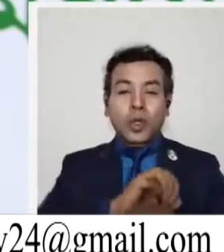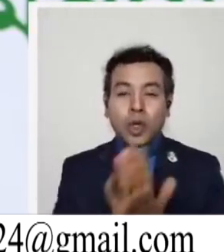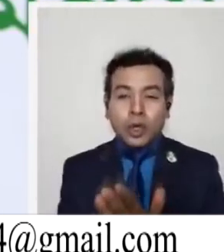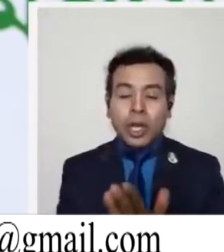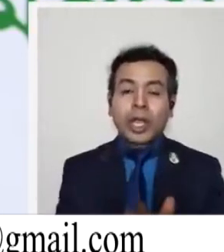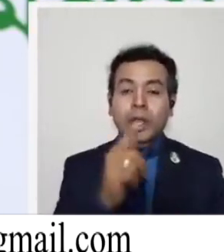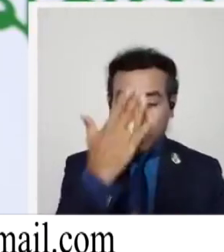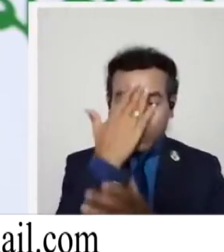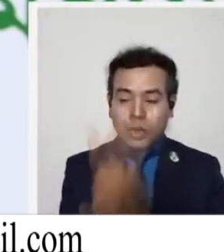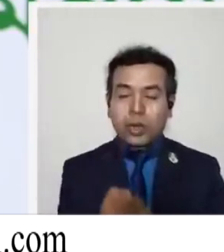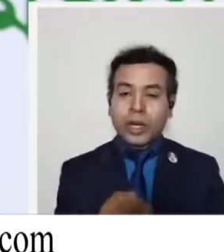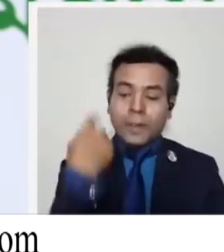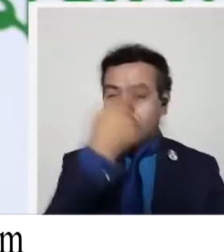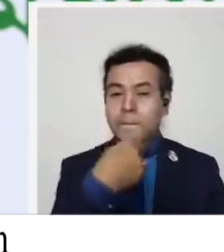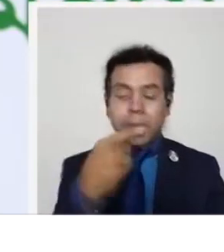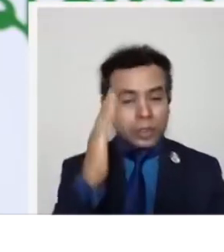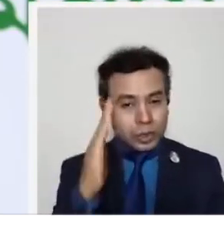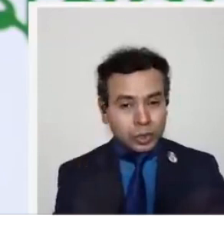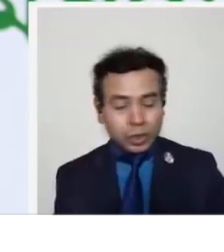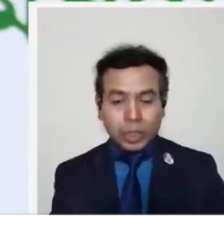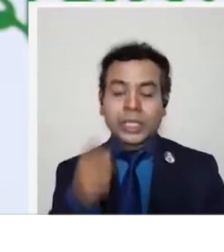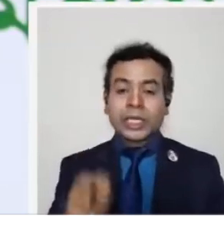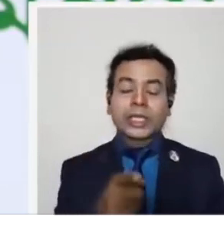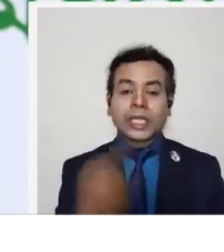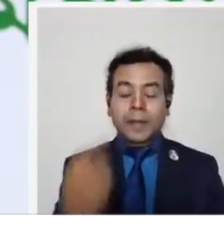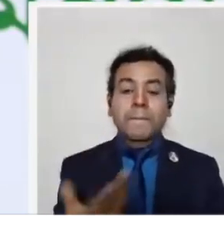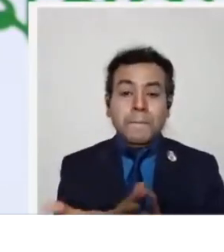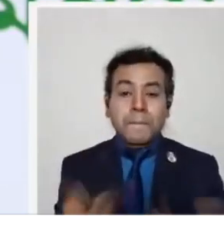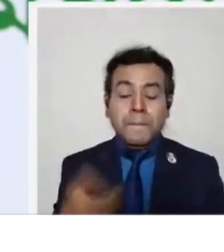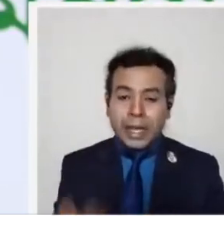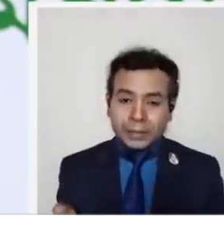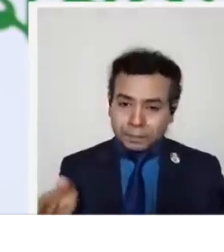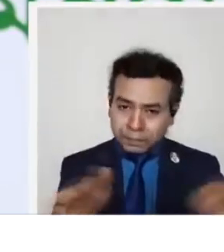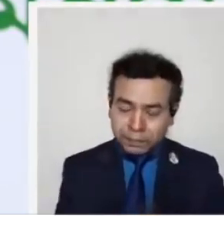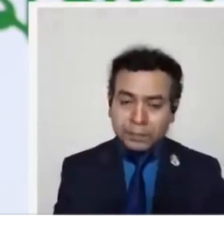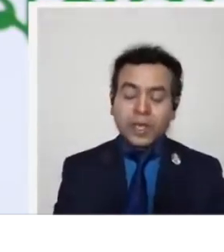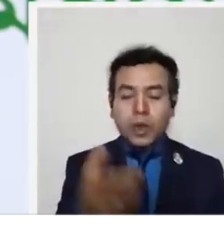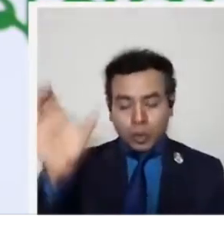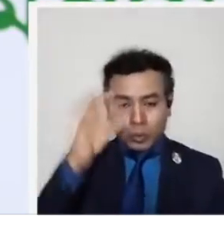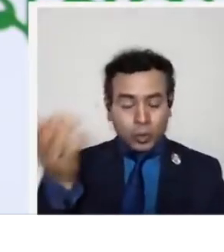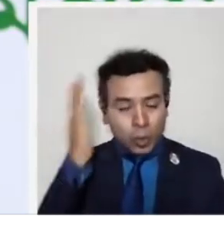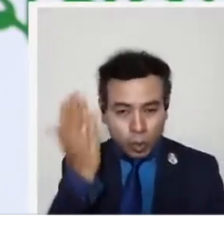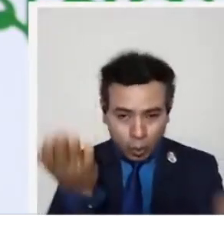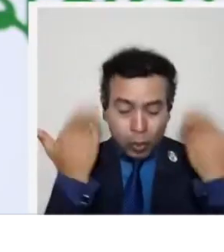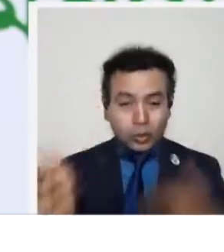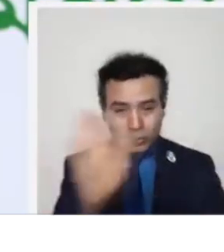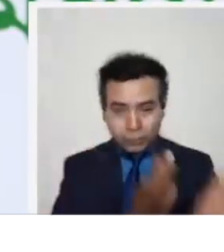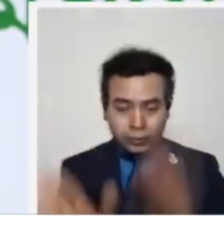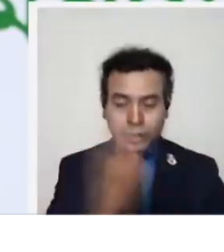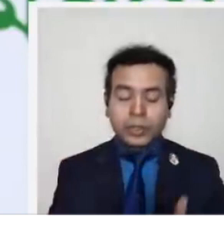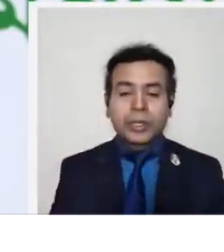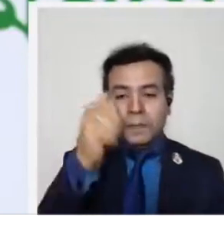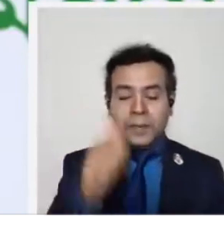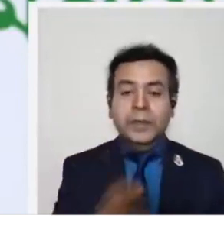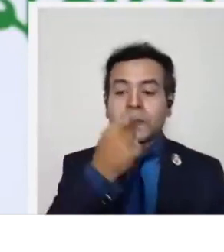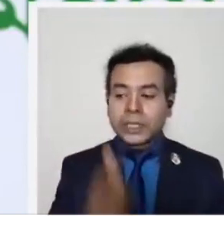ঘন্টায় 15,103 জন নমুনা সংগ্রহ করেন পরীক্ষা করা হয়েছে 12,510 জন এছাড়া গত 24 ঘন্টায়